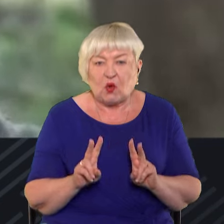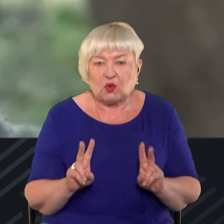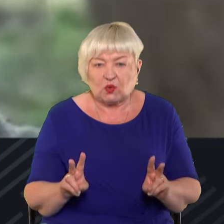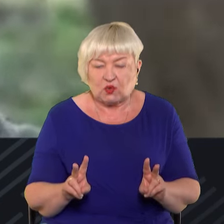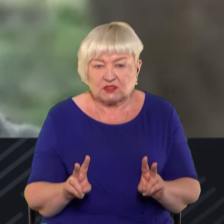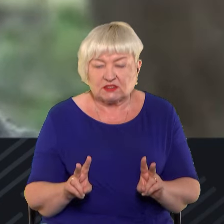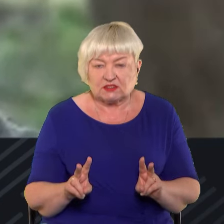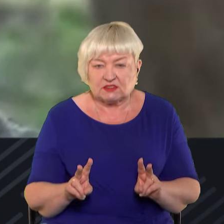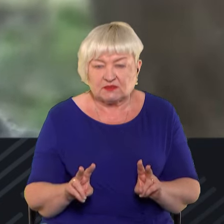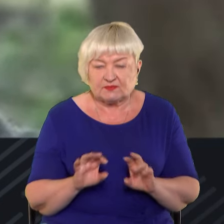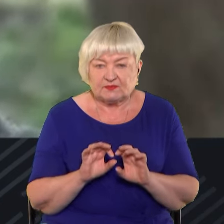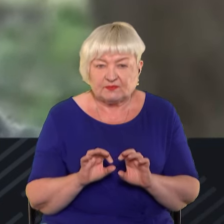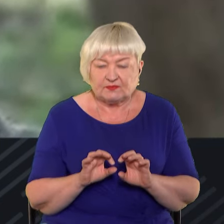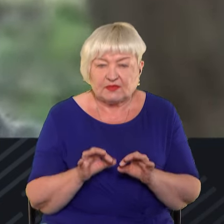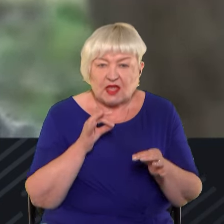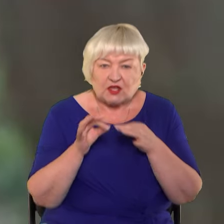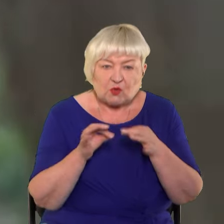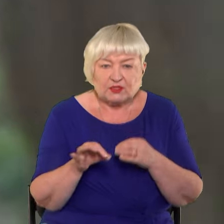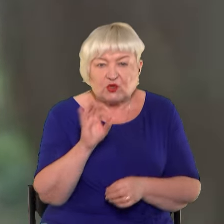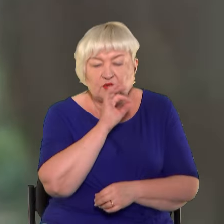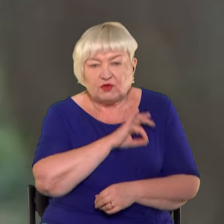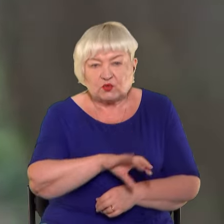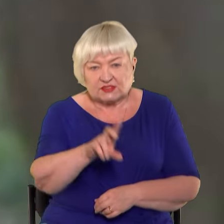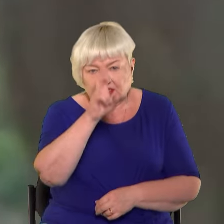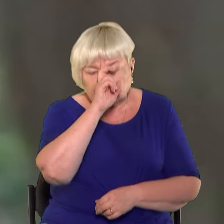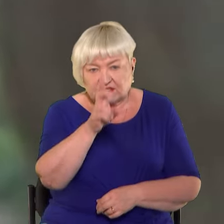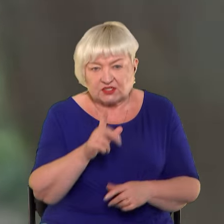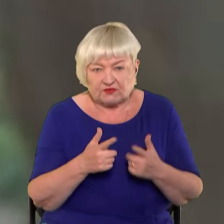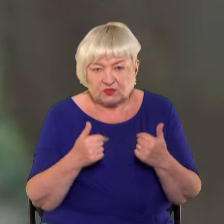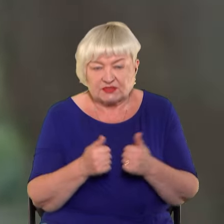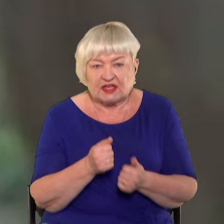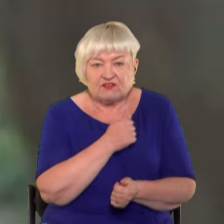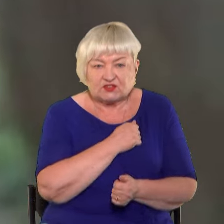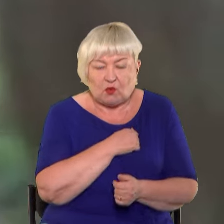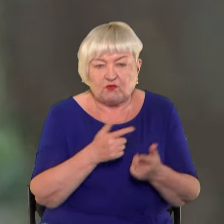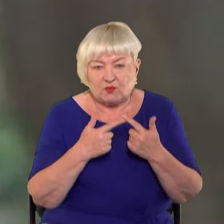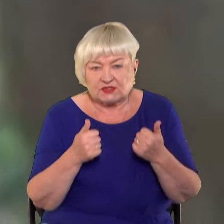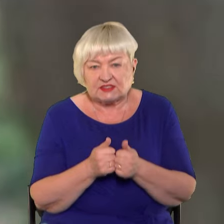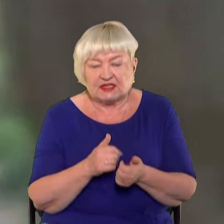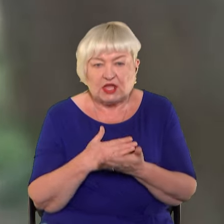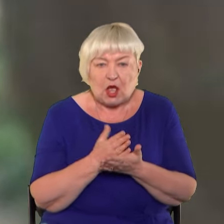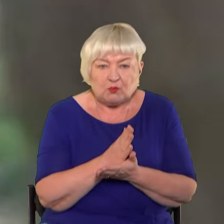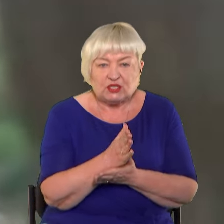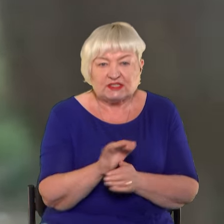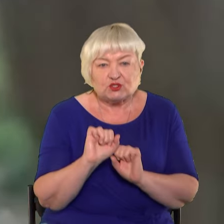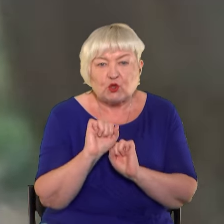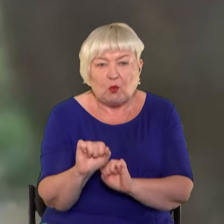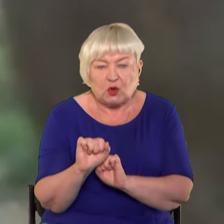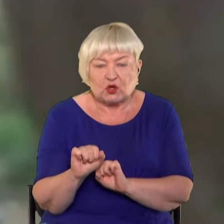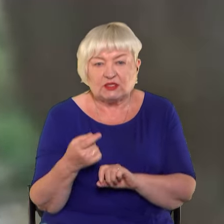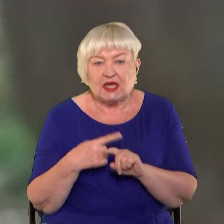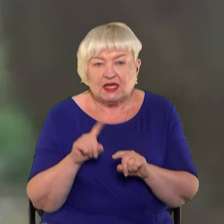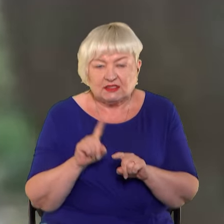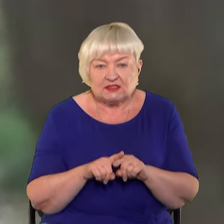когось, а регламентує використання в державному секторі, військовому секторі, секторі критичної оборони. Це